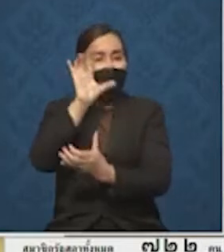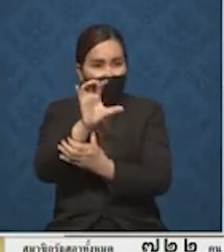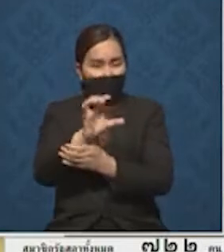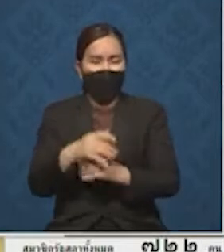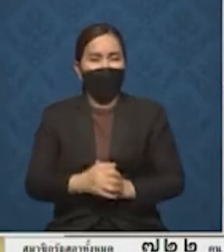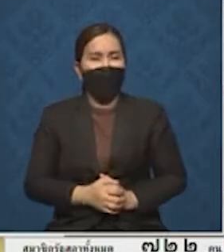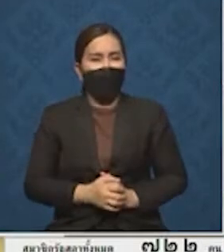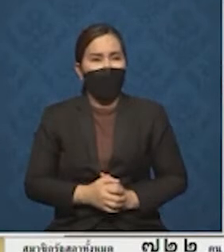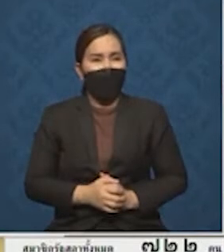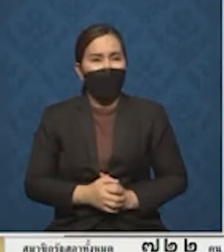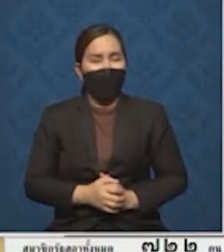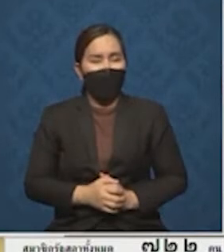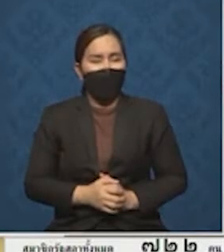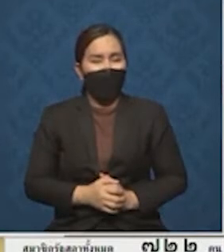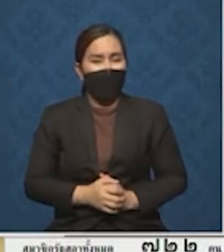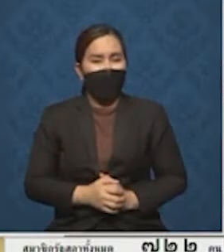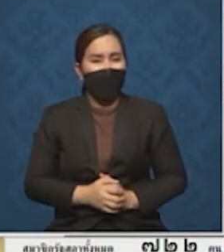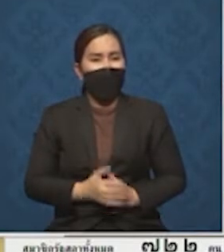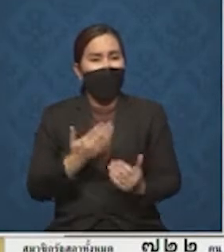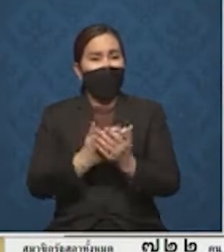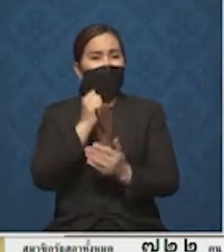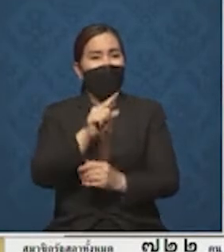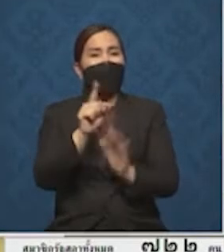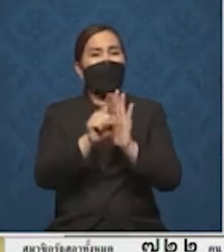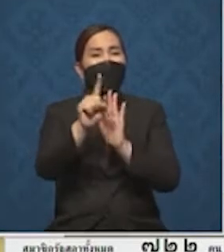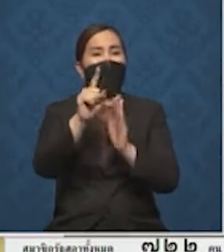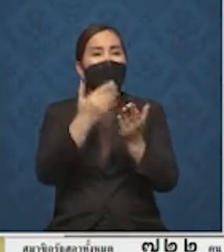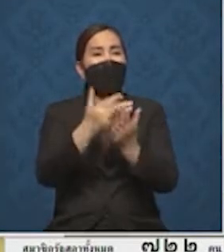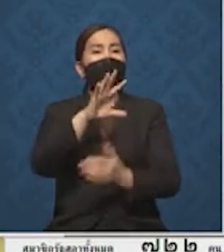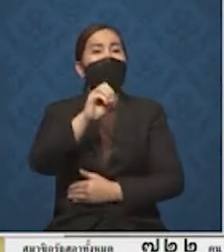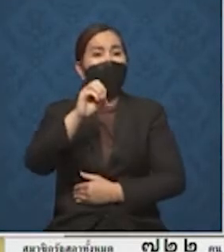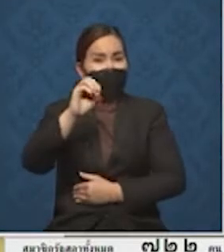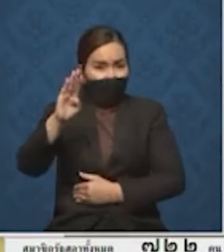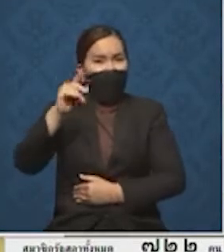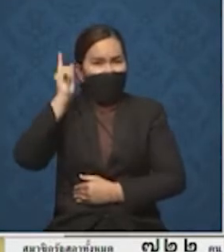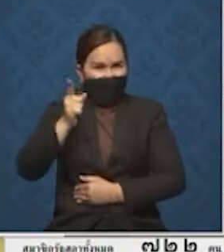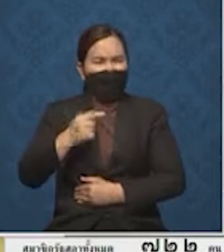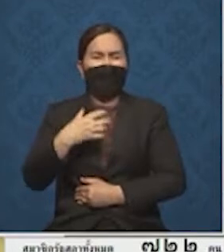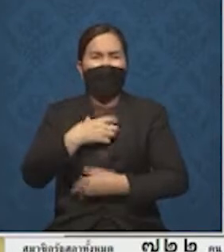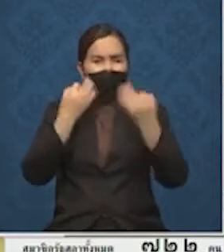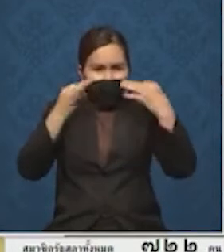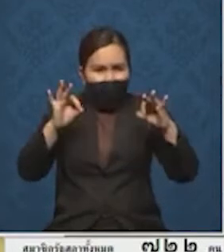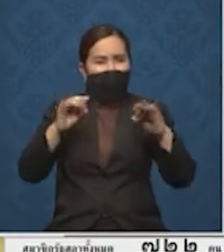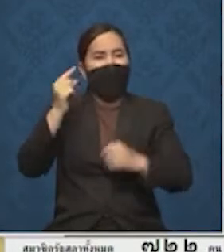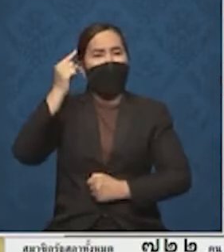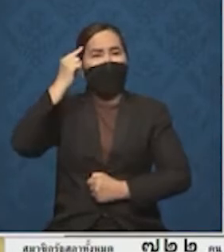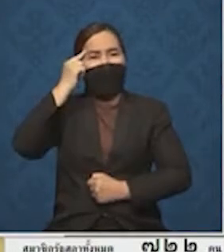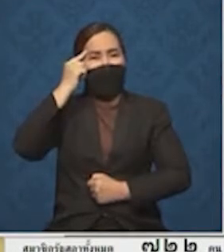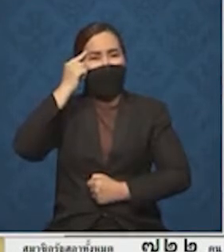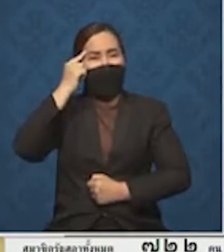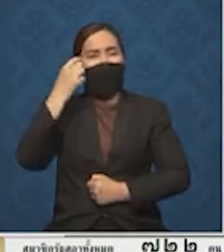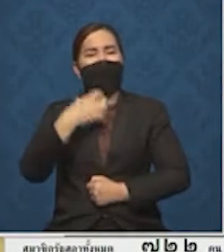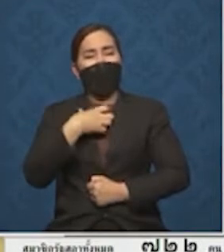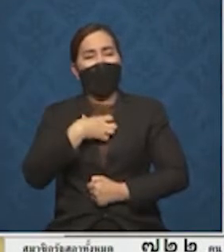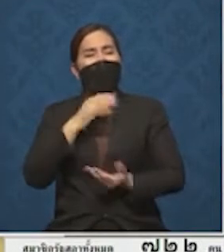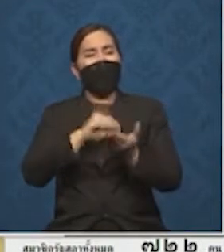อดครงเดียว50 บาทจริ ๆ มันควจะ ฟรีแตเราก็คิดว่าเพื่อการแยกแย